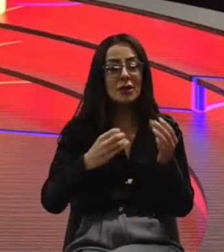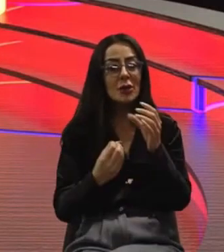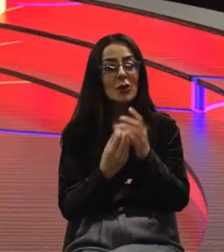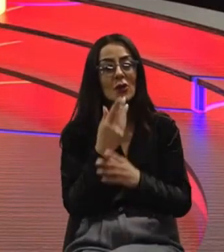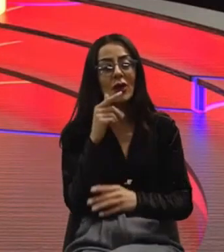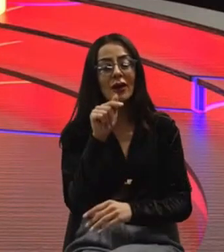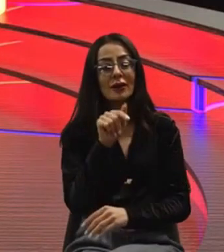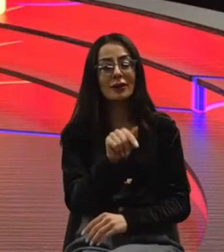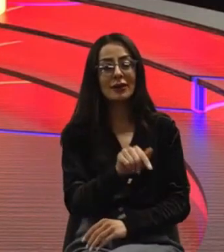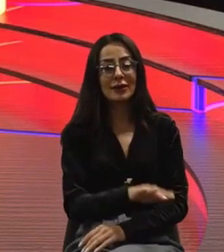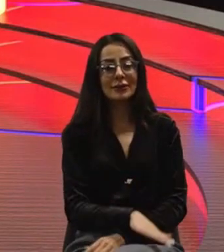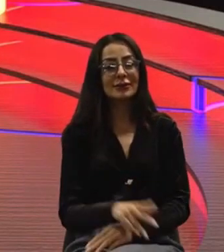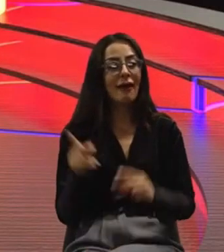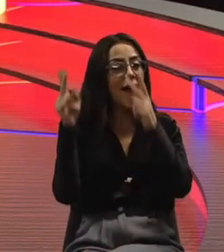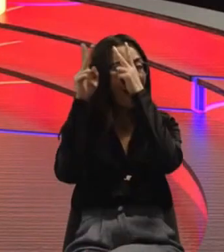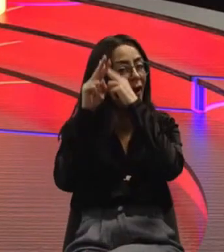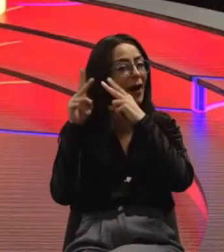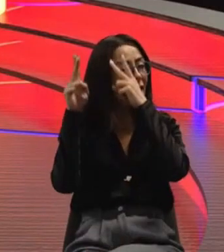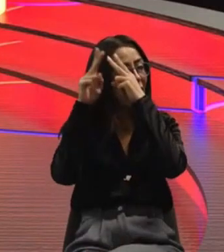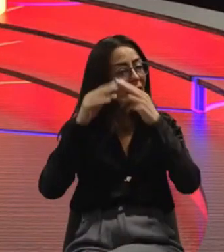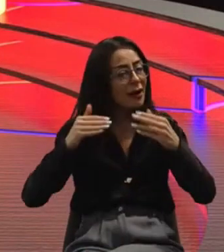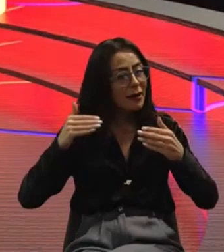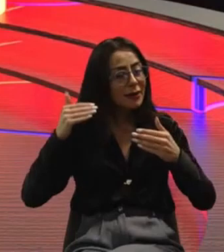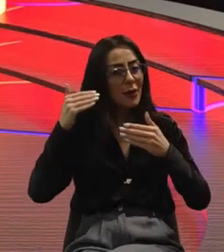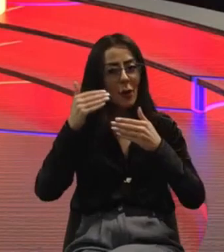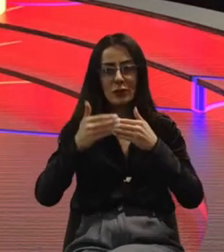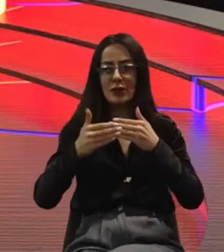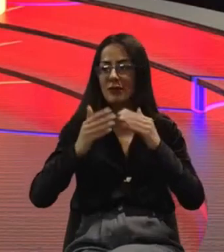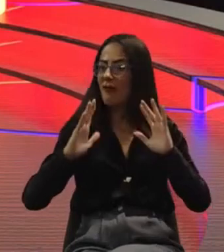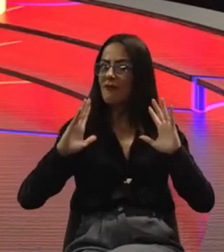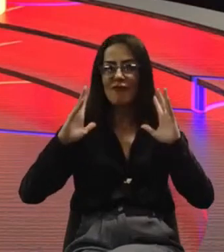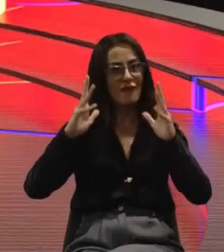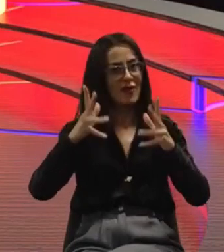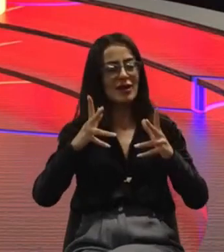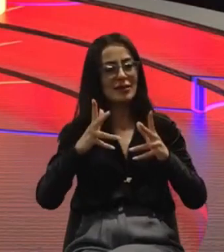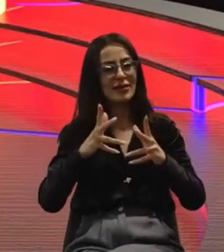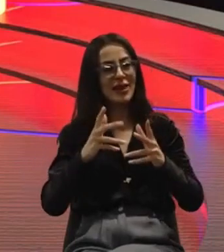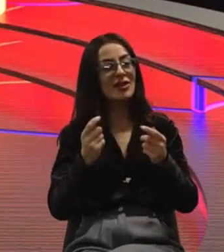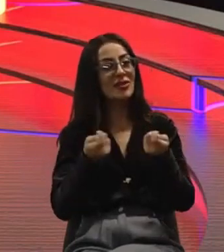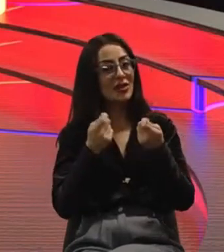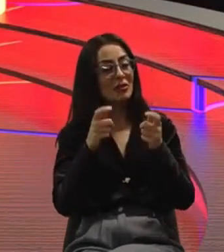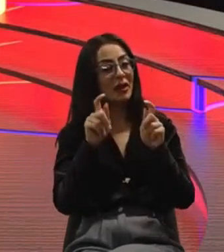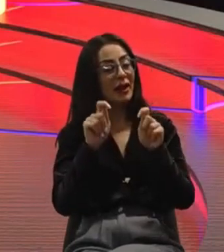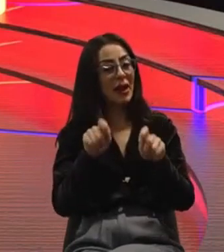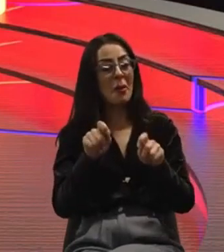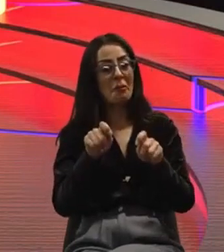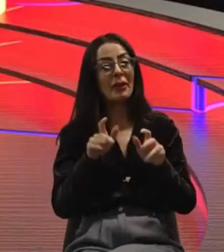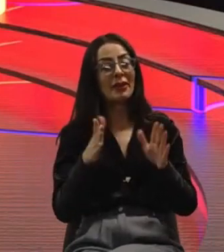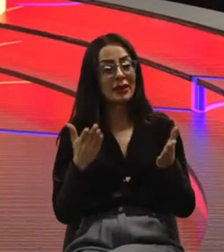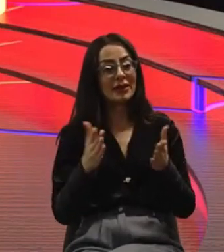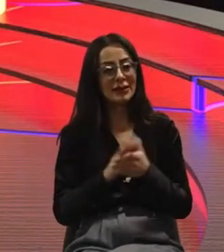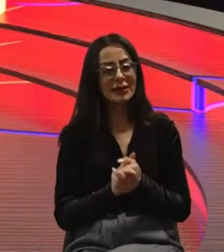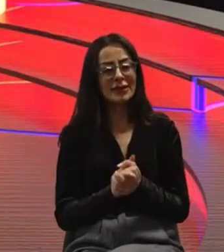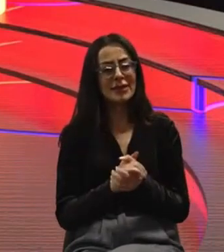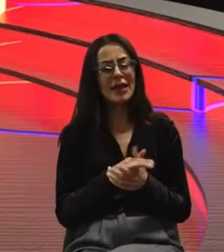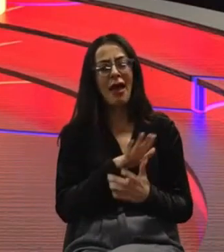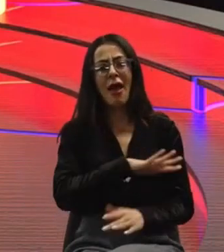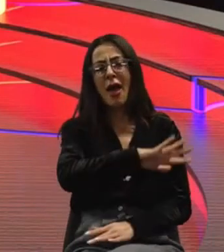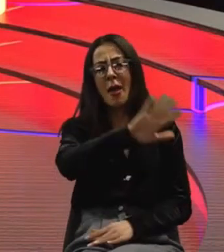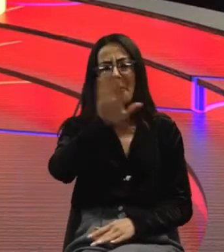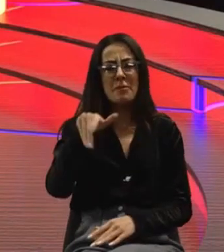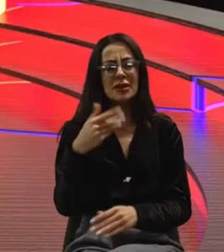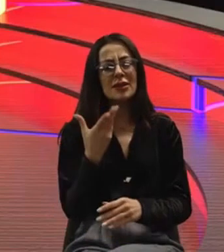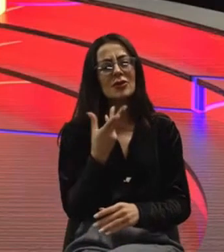en hayal ettiğimizi çok ötesinde bir nokta getirdiniz bizi bunun içinde emek veren Hepinize çok teşekkür